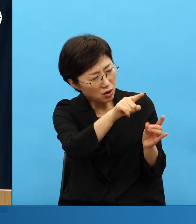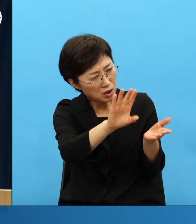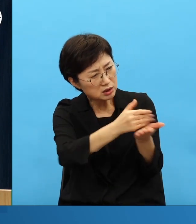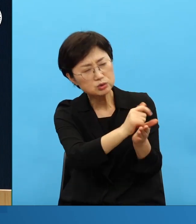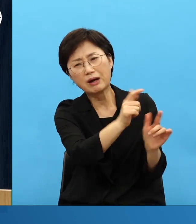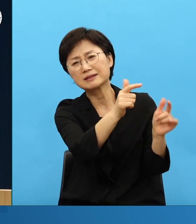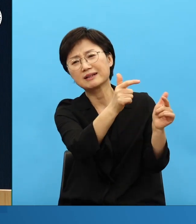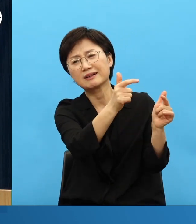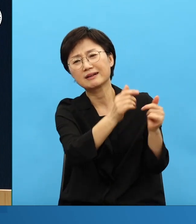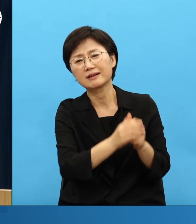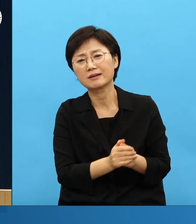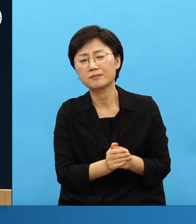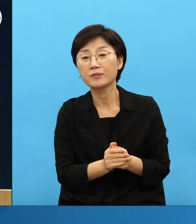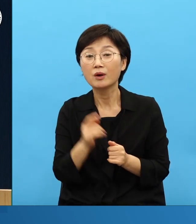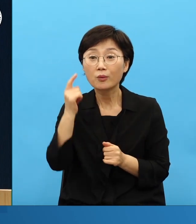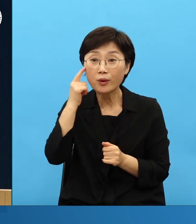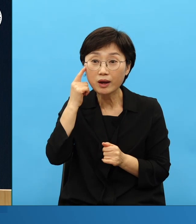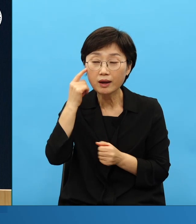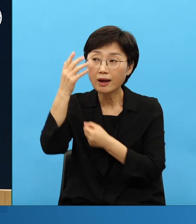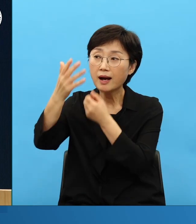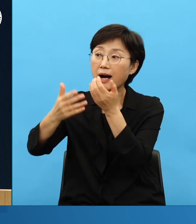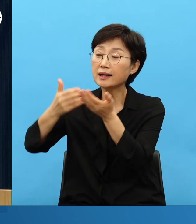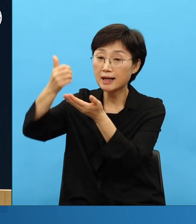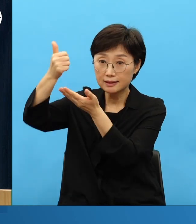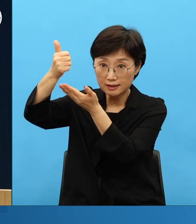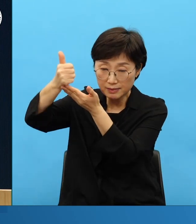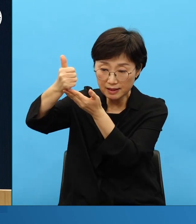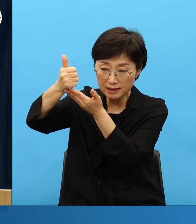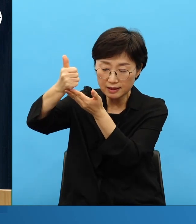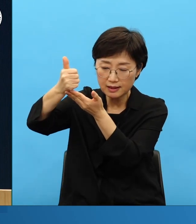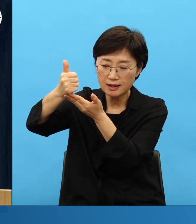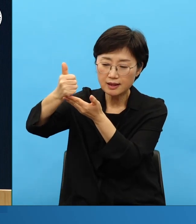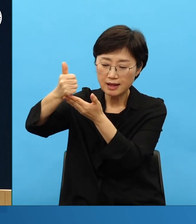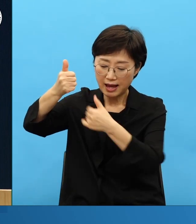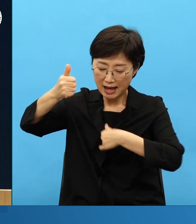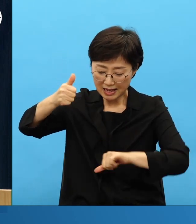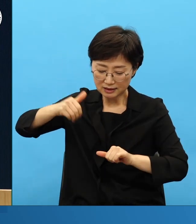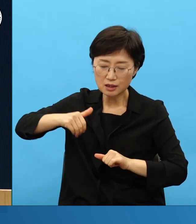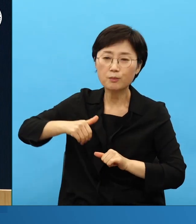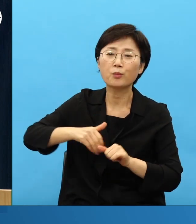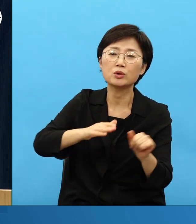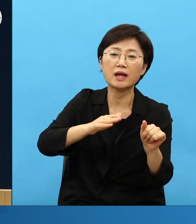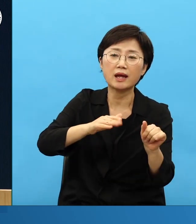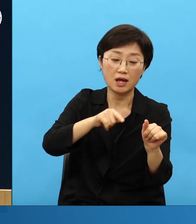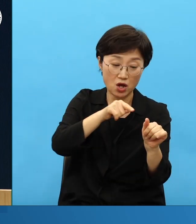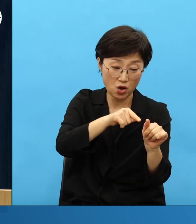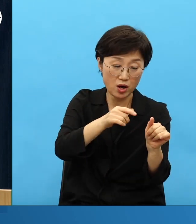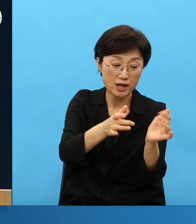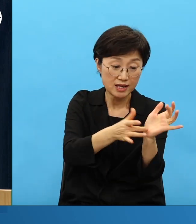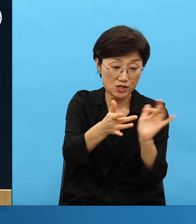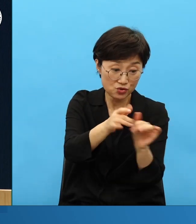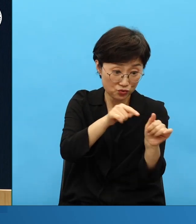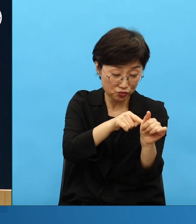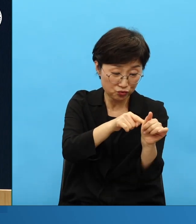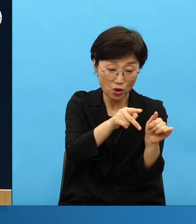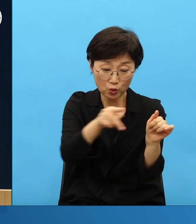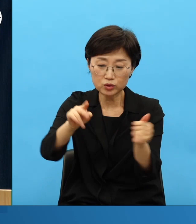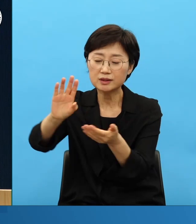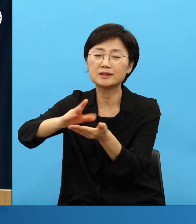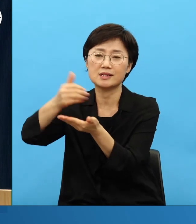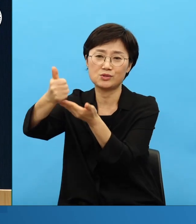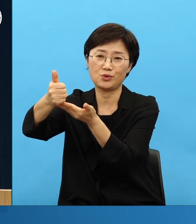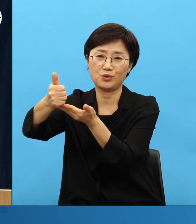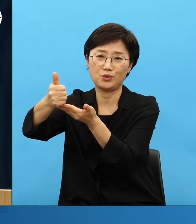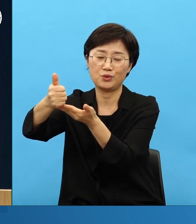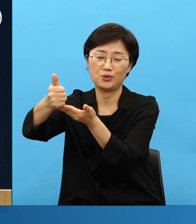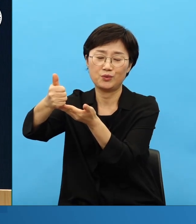예수를 보내사 그리스도로 보내셨다고 돼 있어요. God sent us Jesus as the Christ. 확실합니다. It is a sure 모든